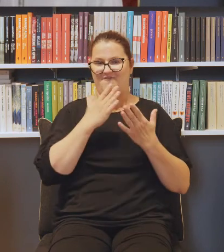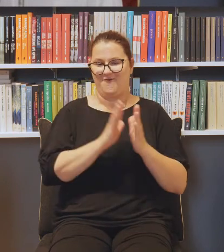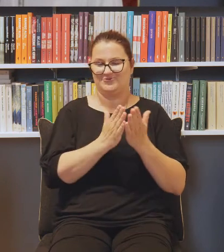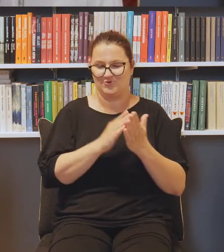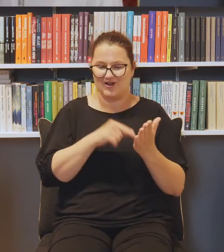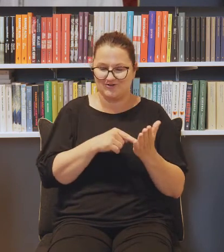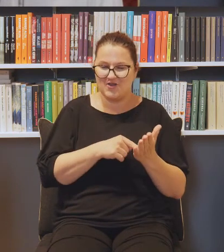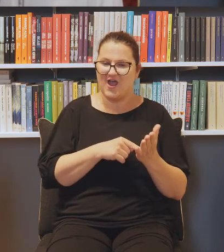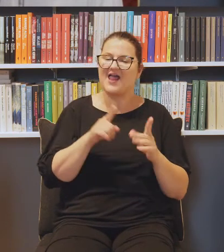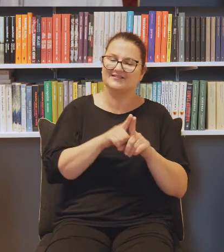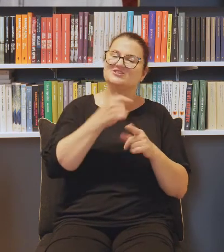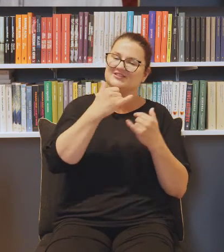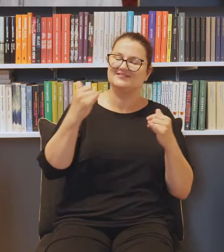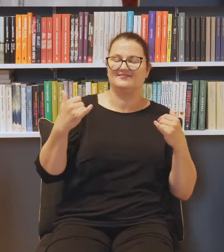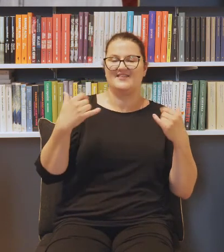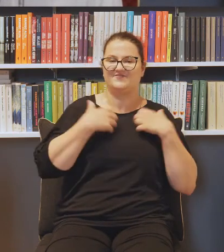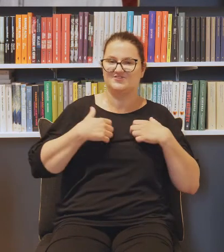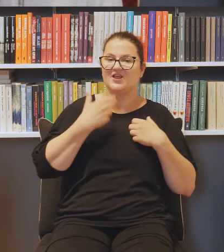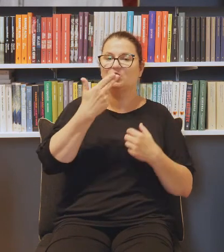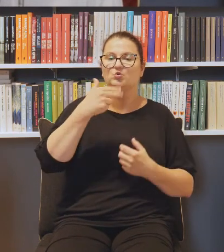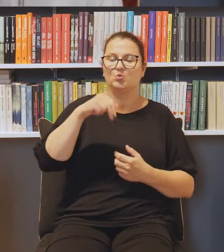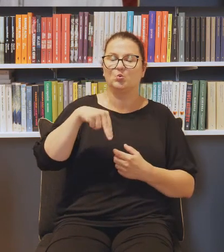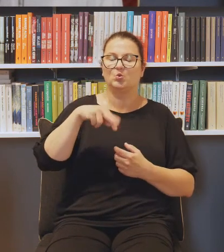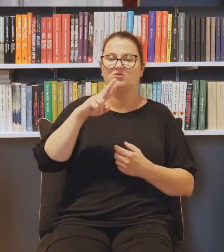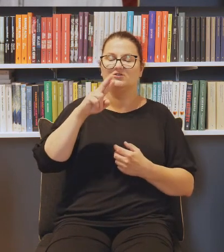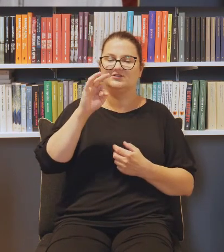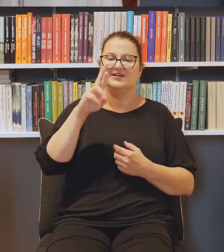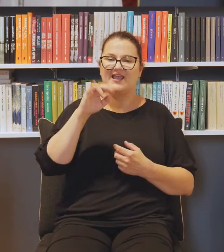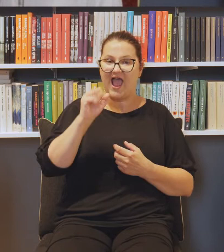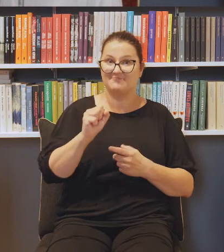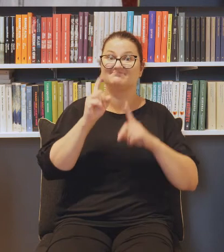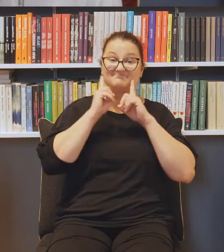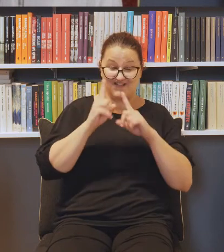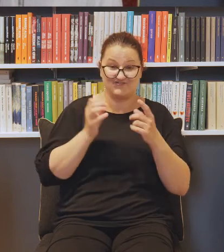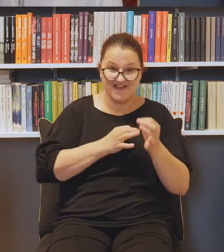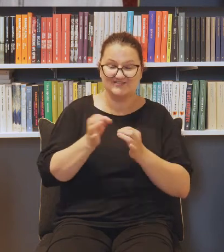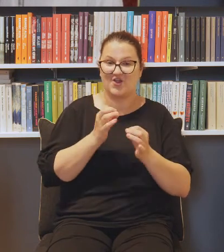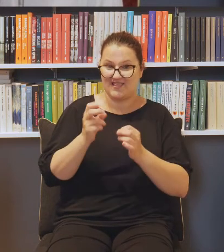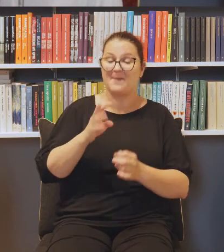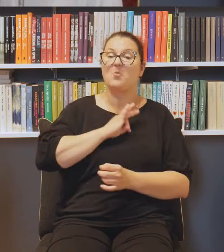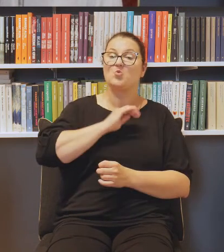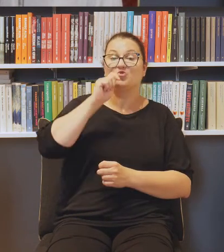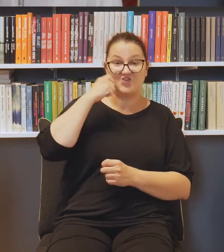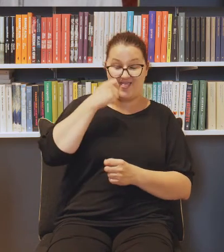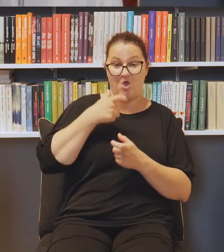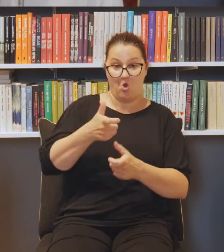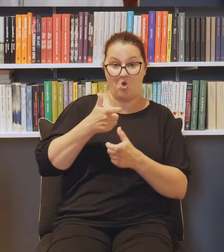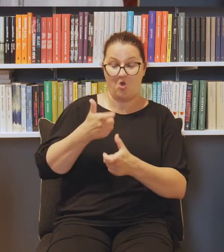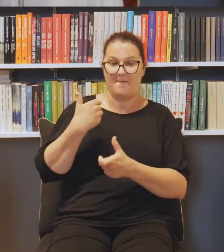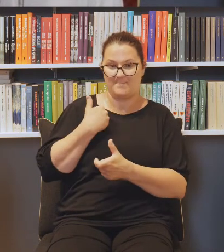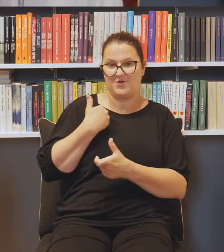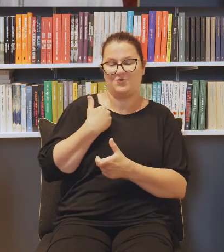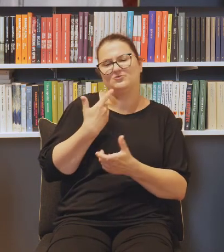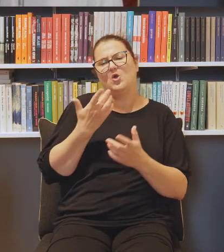Ale tak, są inne postacie, nutrie. Nutrie to jest taki autentyczny przypadek, bo mój dziadek hodował też nutrie. To znaczy,